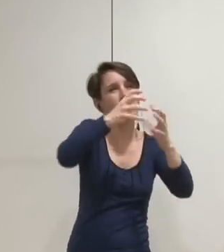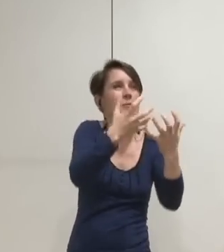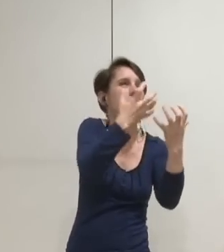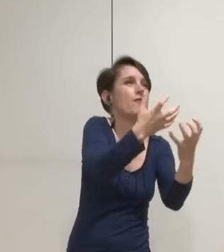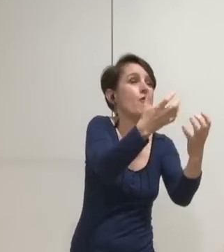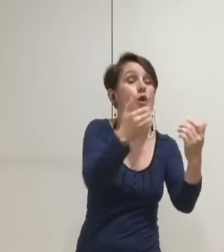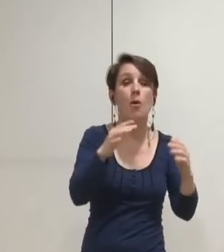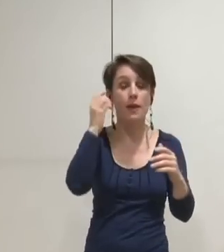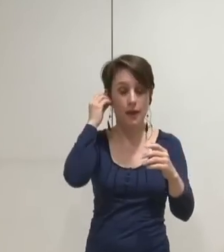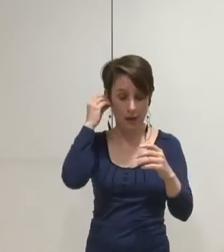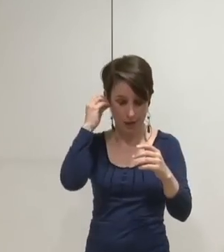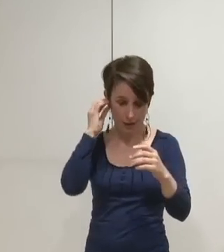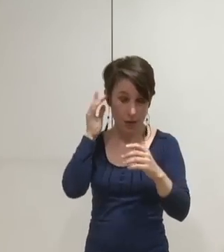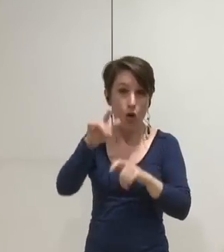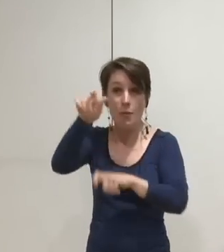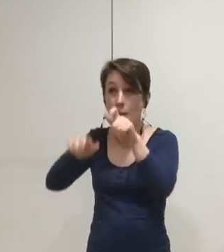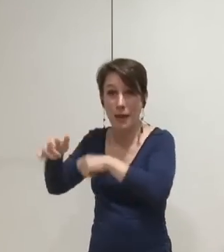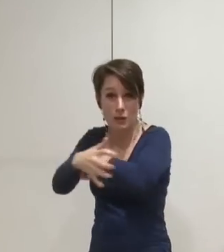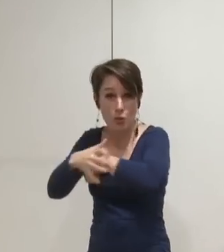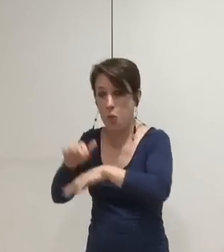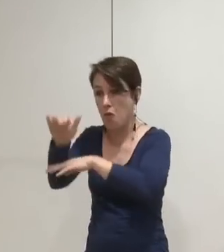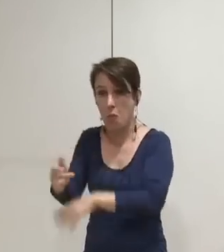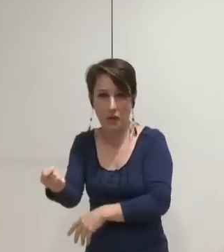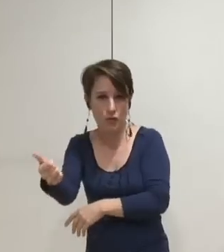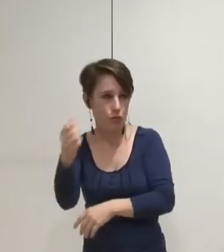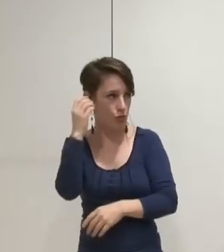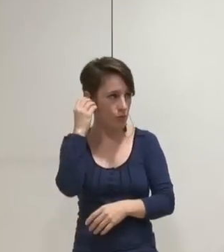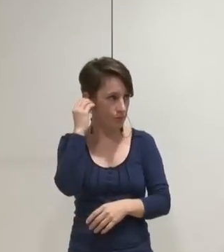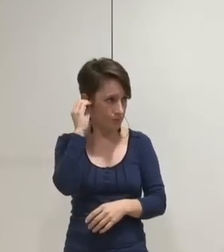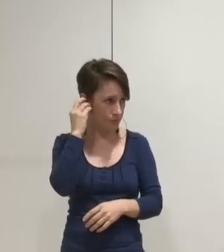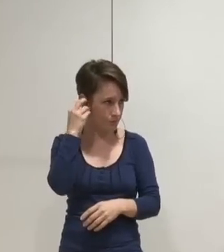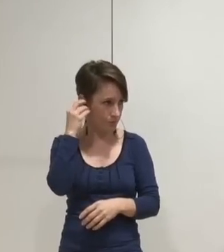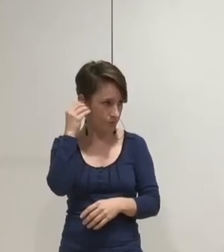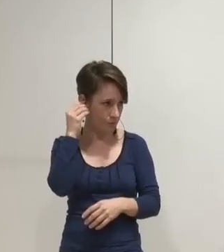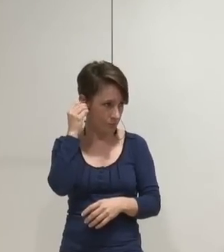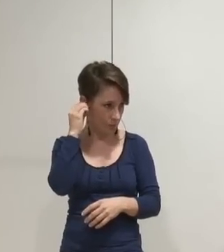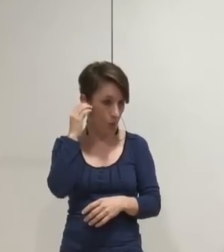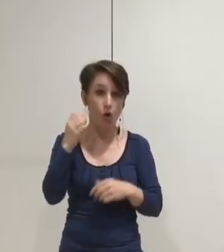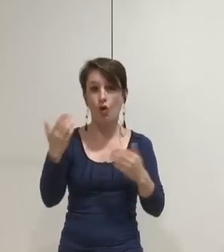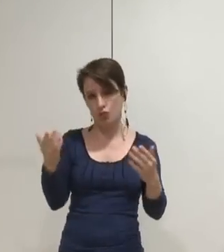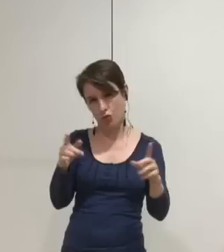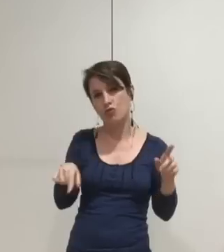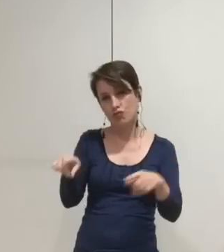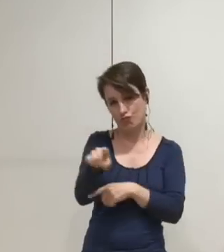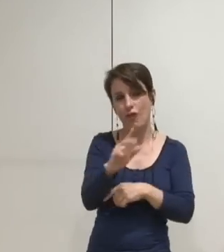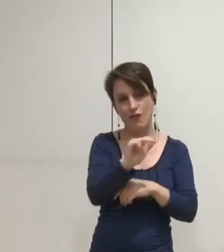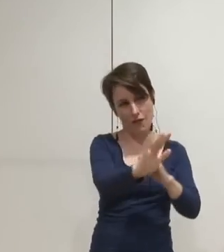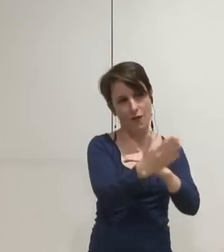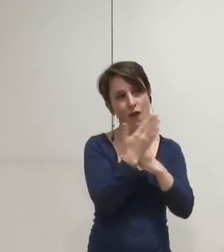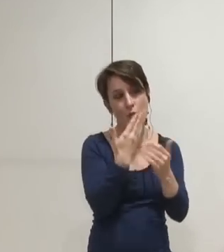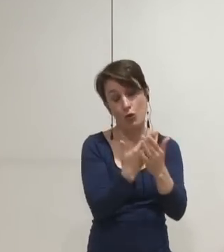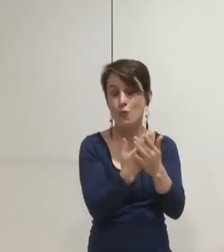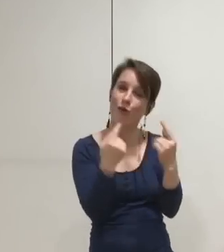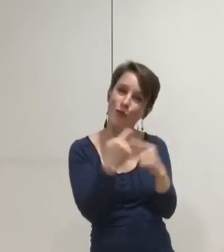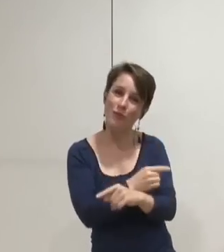classes populair et aux conditions de vie des plus diminies alors vous allez nous prouver tout le contraire et je suppose et j'ose